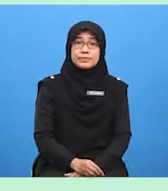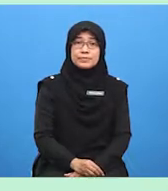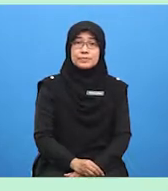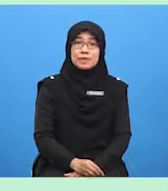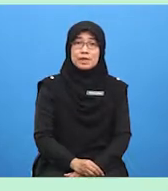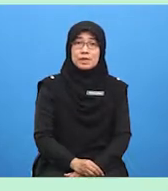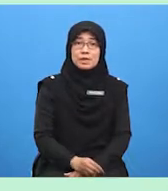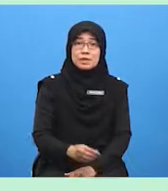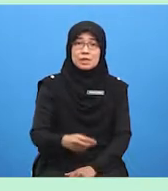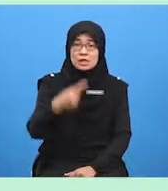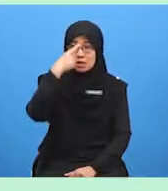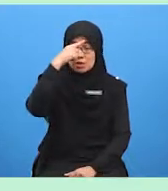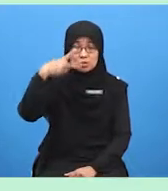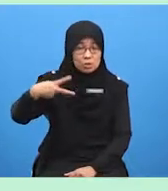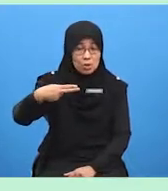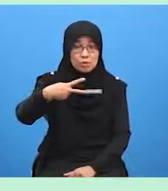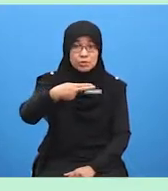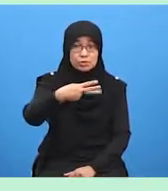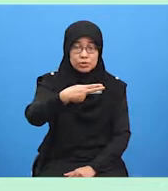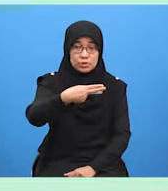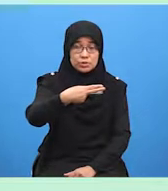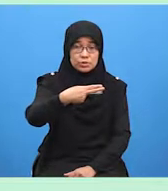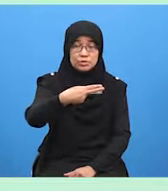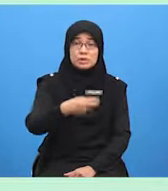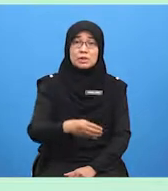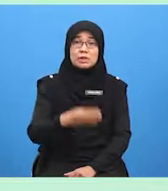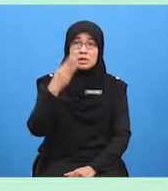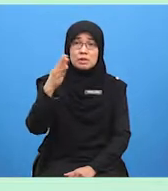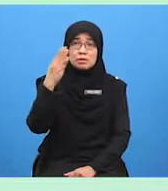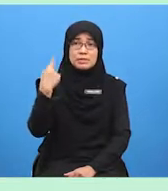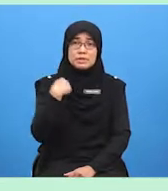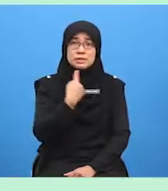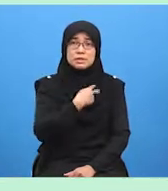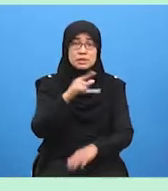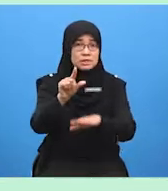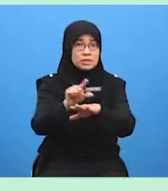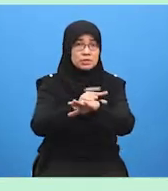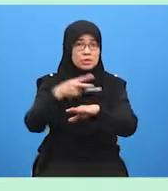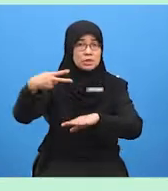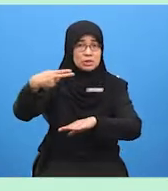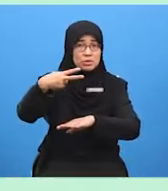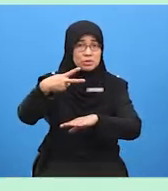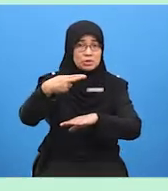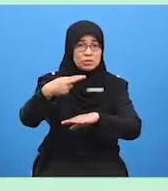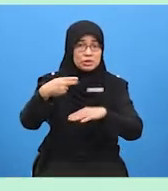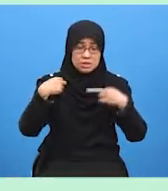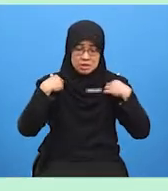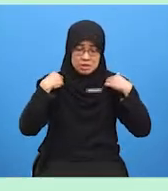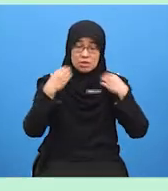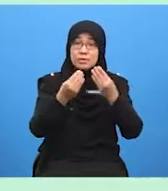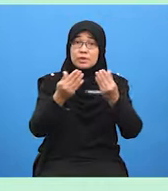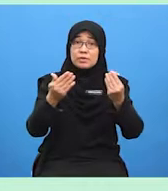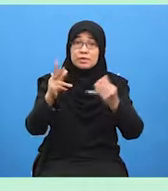Bagi alatan memotong, antara alatan yang biasa digunakan ialah gunting fabrik,